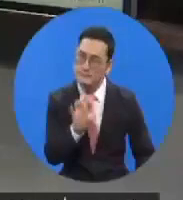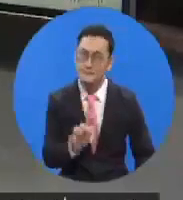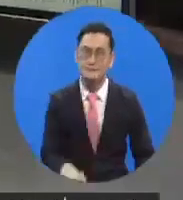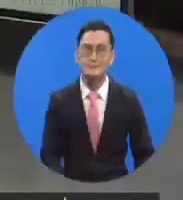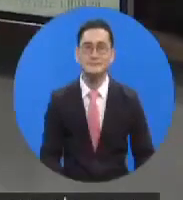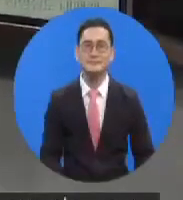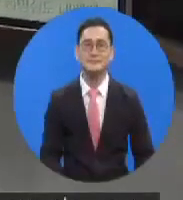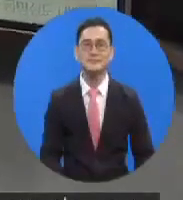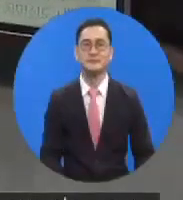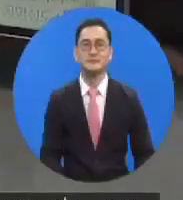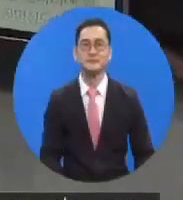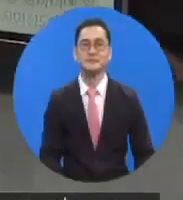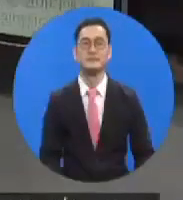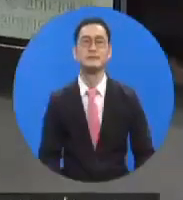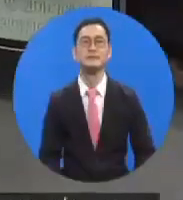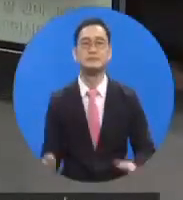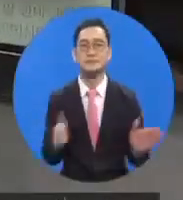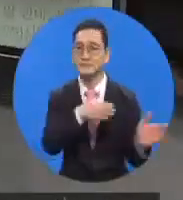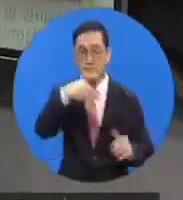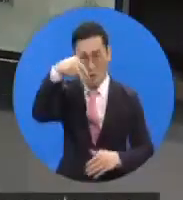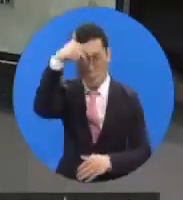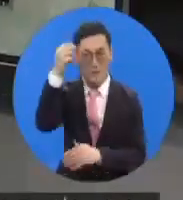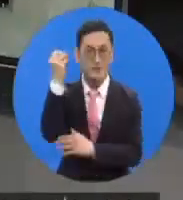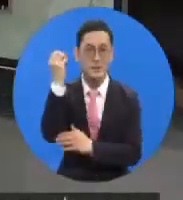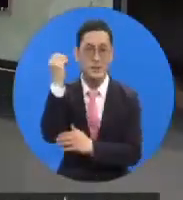다음 신문입니다. 이번엔 조선일보입니다.